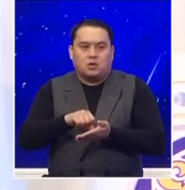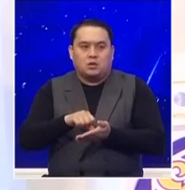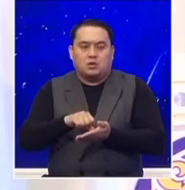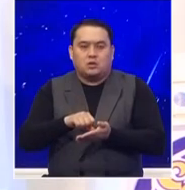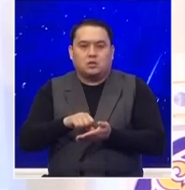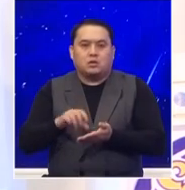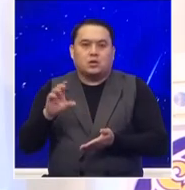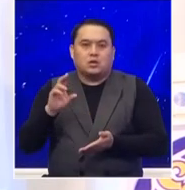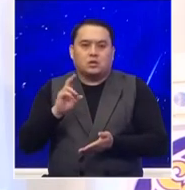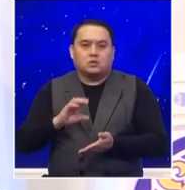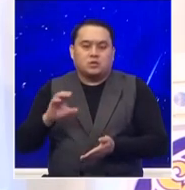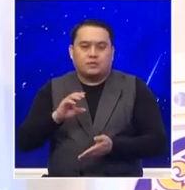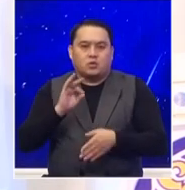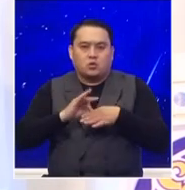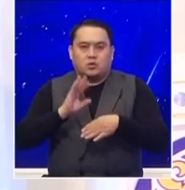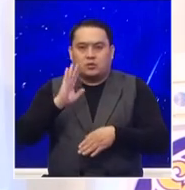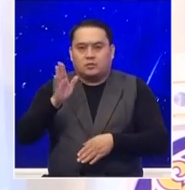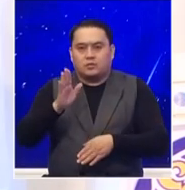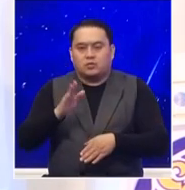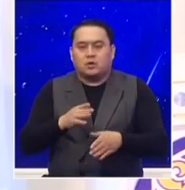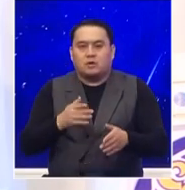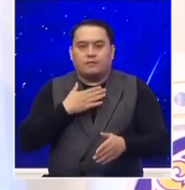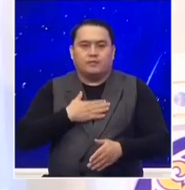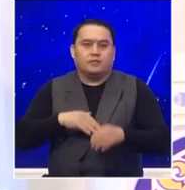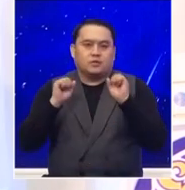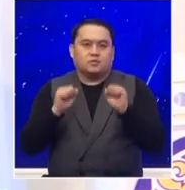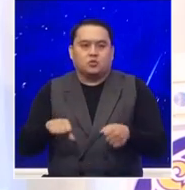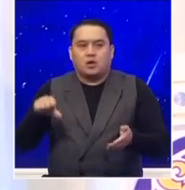мен қыркүйектің басында өтейін деп отыр. Соған Алла қаласа